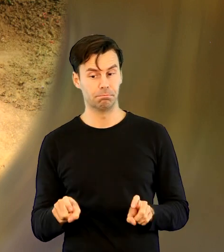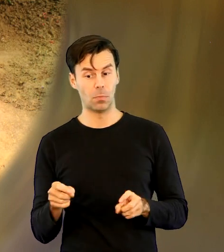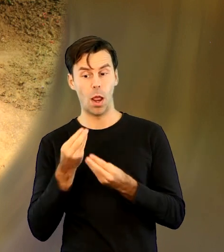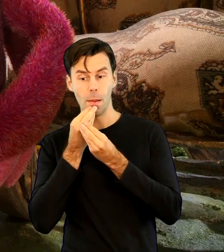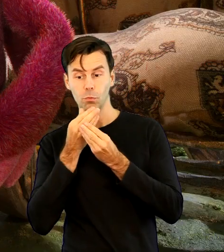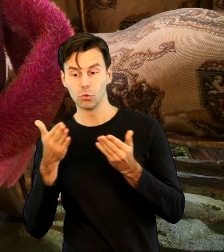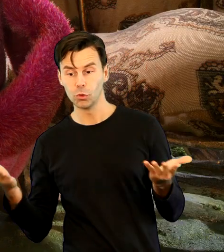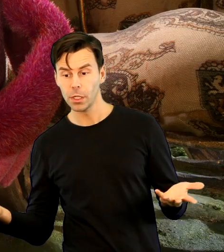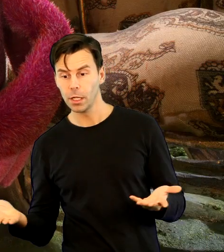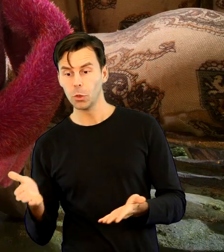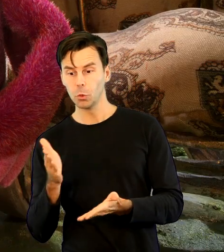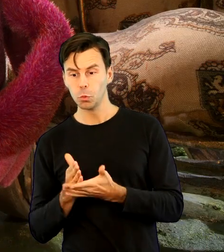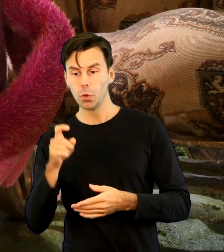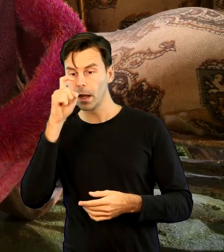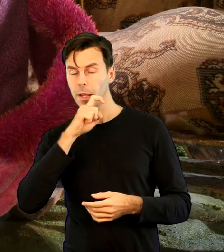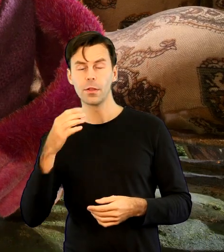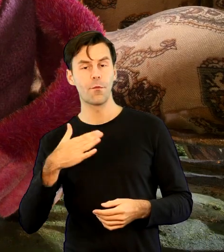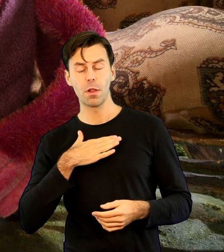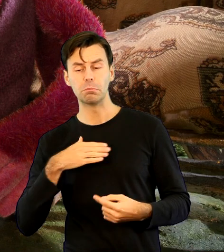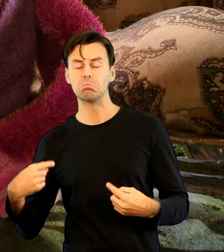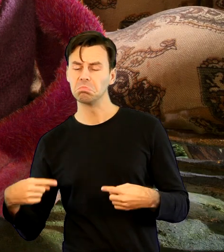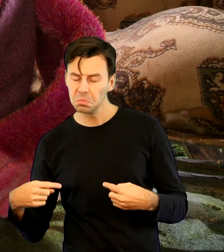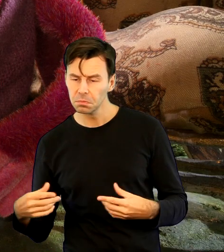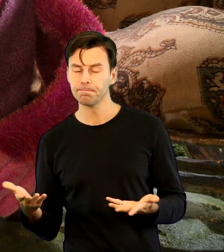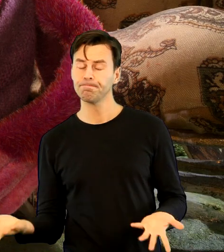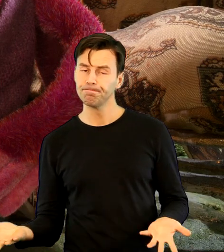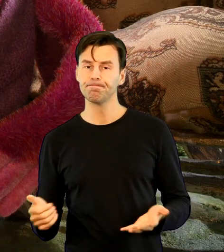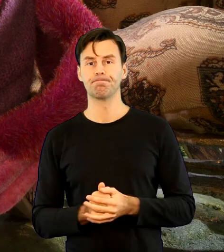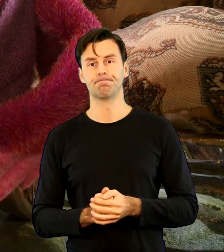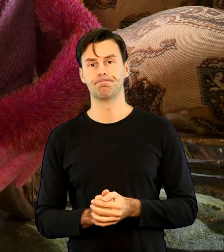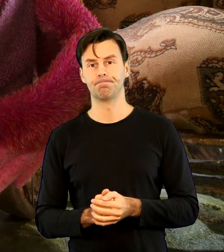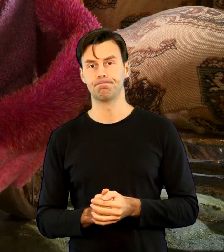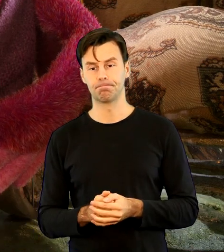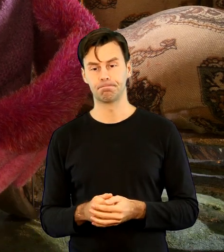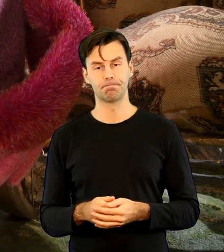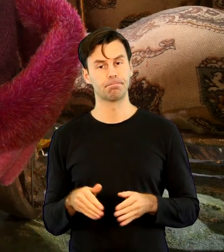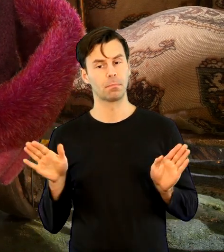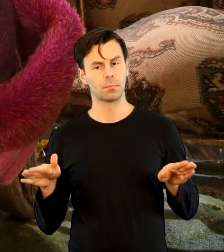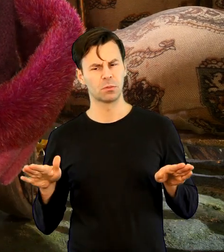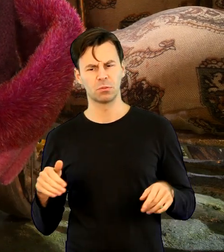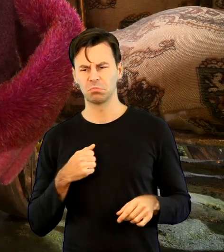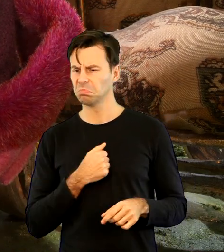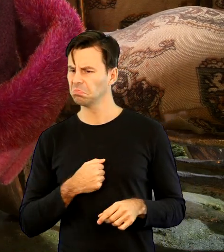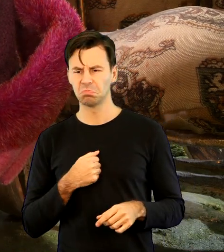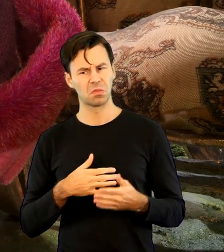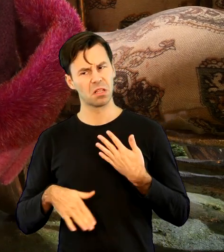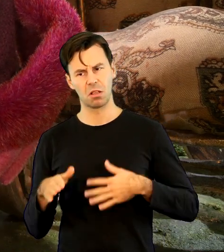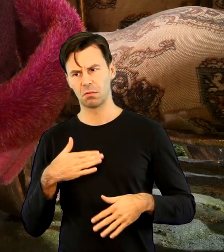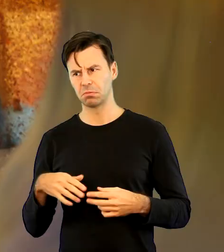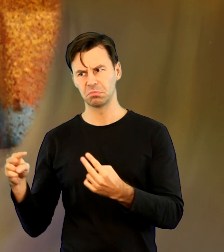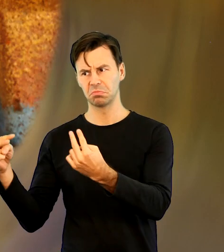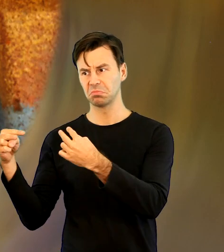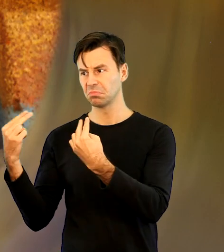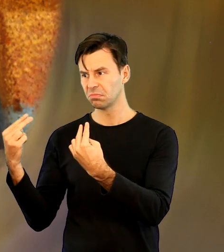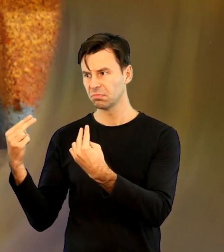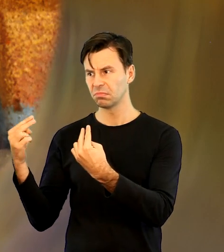przyjęcie trwało w najlepsze i z wyjątkiem lisa i wilka nikogo chyba nie brakowało. Ale sroka, bardzo niezadowolona, że nikt na nią